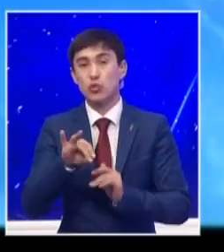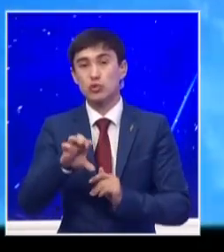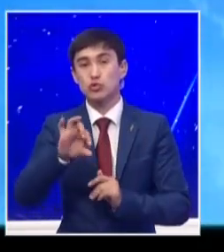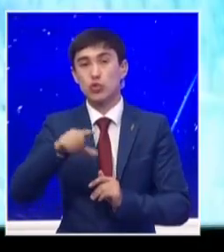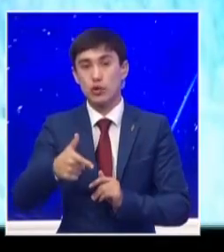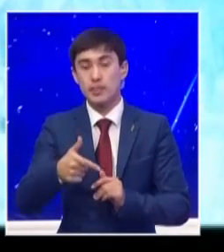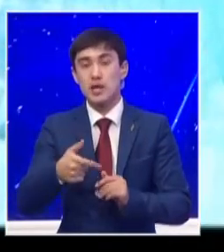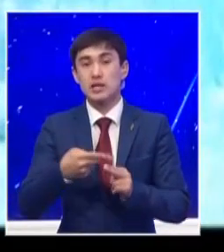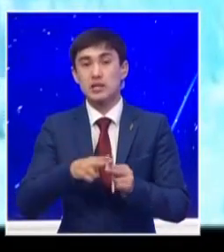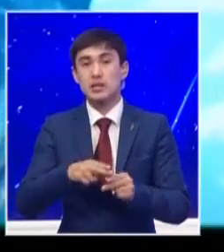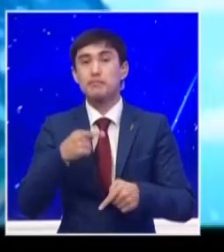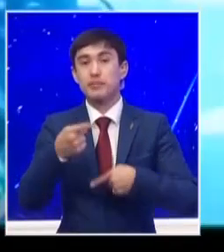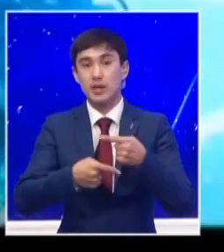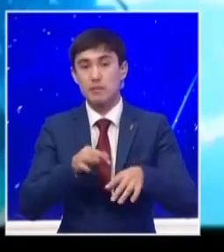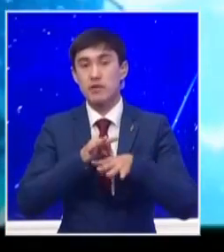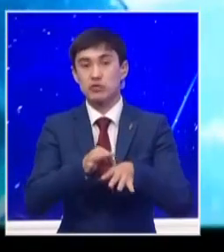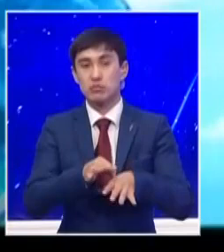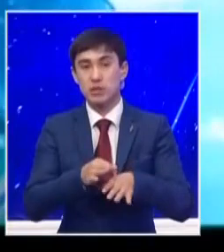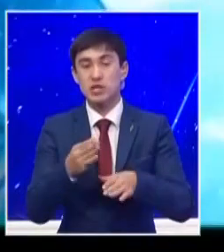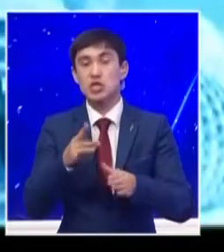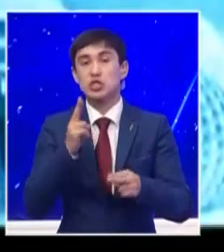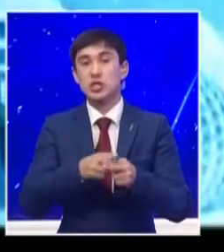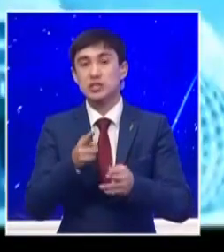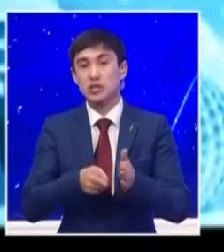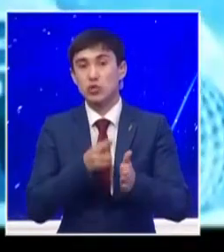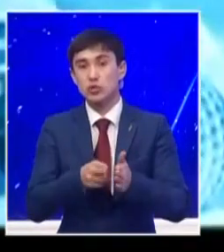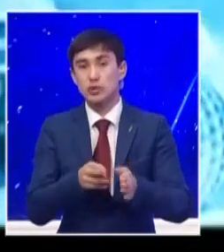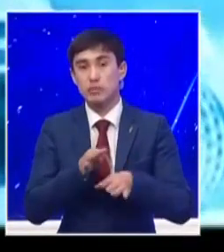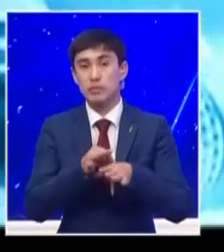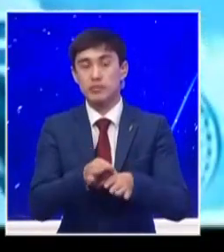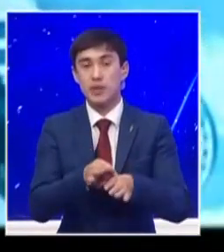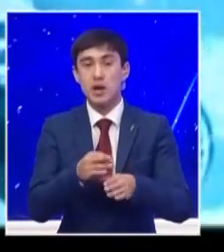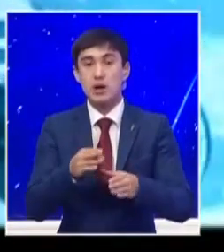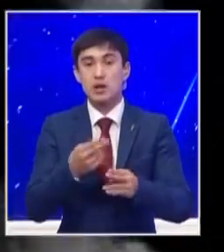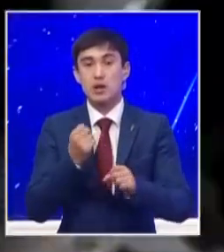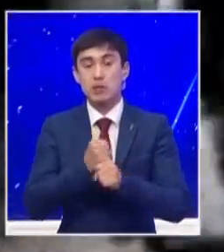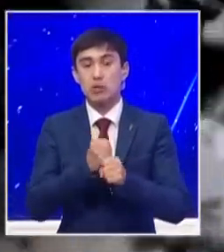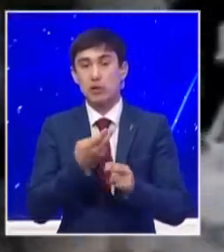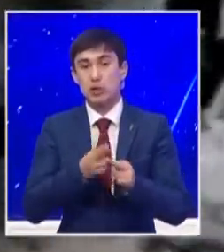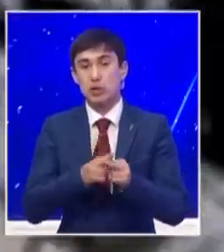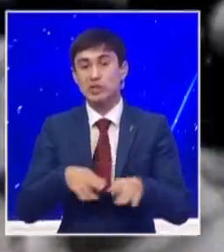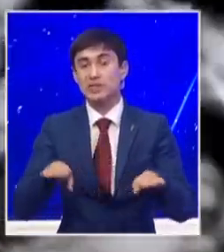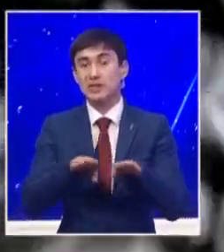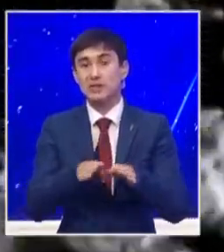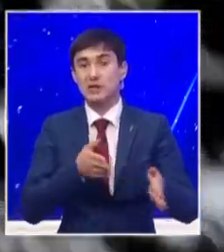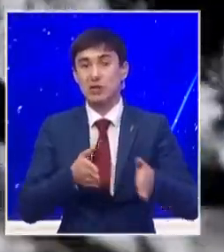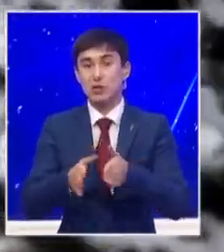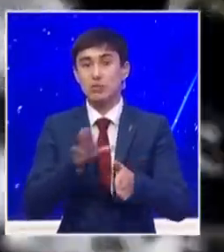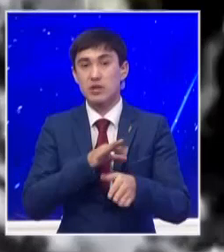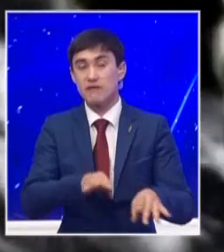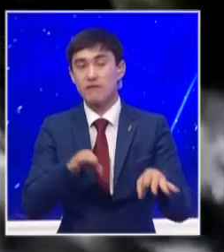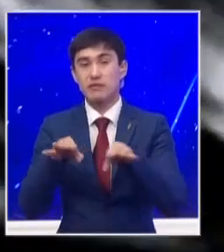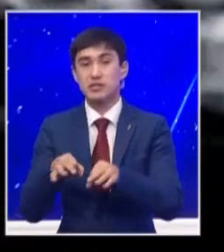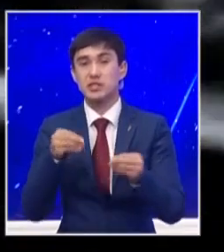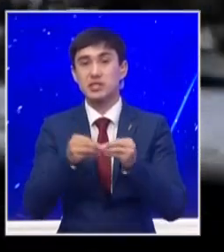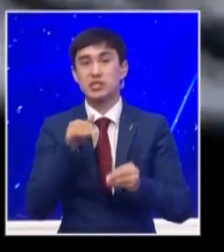соли между тем бесперебойные перевозки были оказаны железнодорожным сообщением благодаря работе которого с закрытых автодорог было вывезено